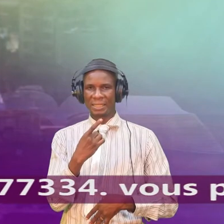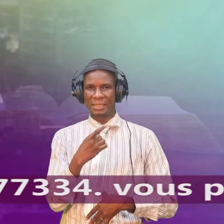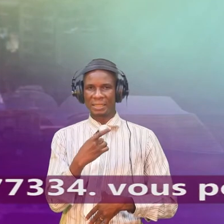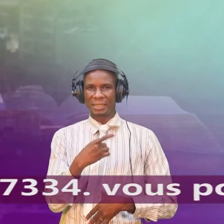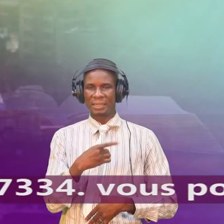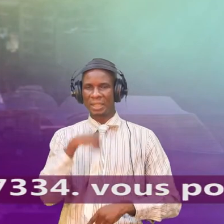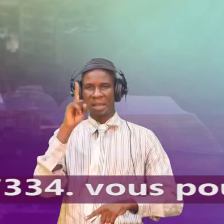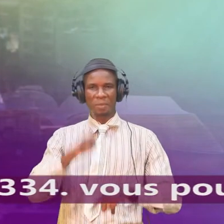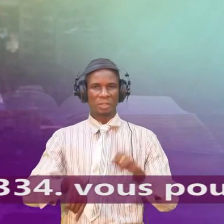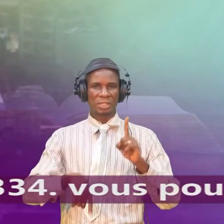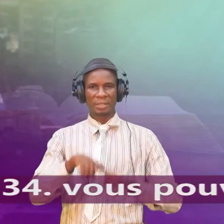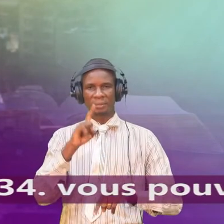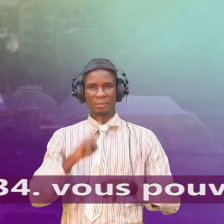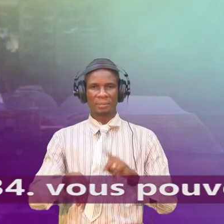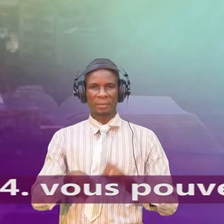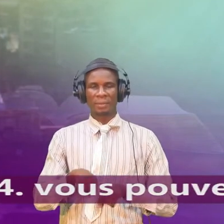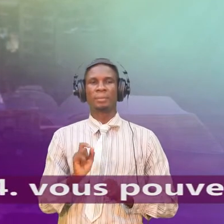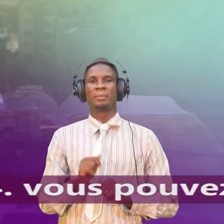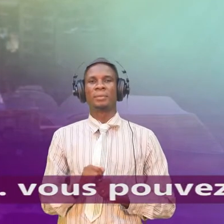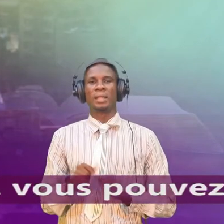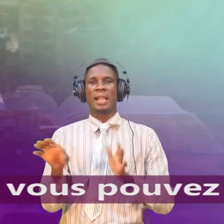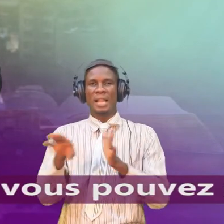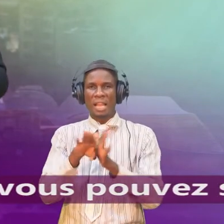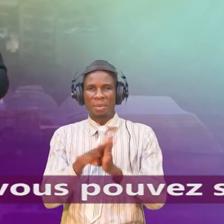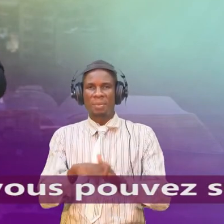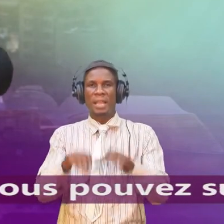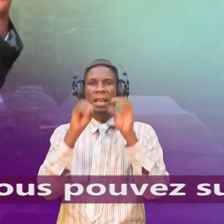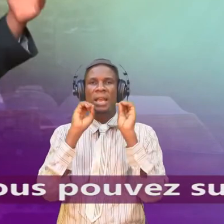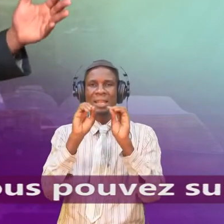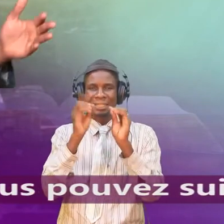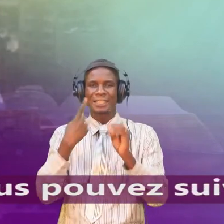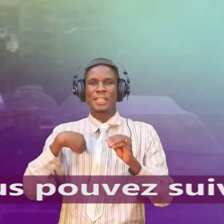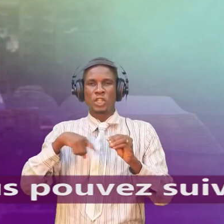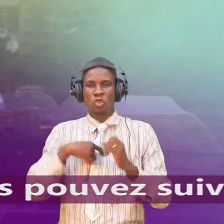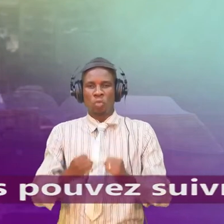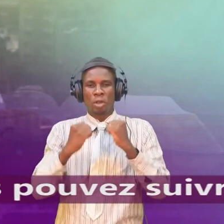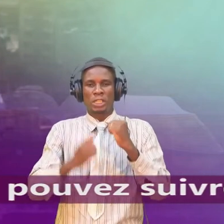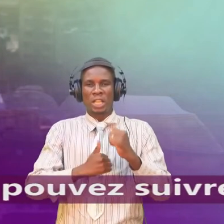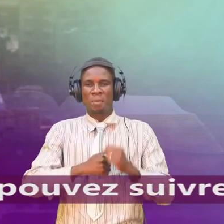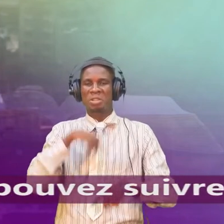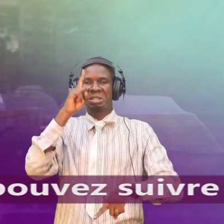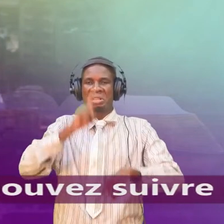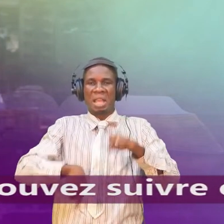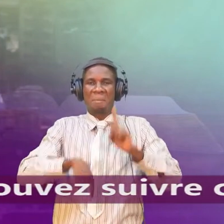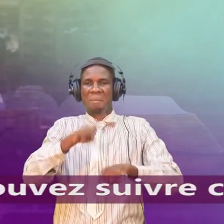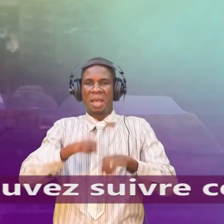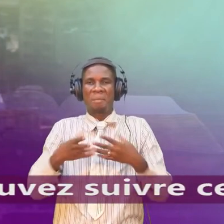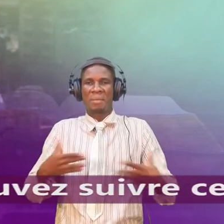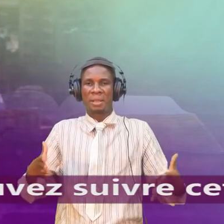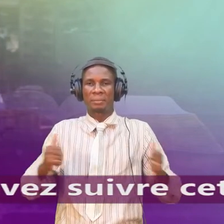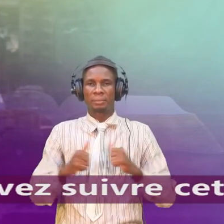Lakini Biblia inasema haiwezekane. Biblia inatufundisha kwamba nguvu zetu zote